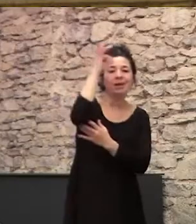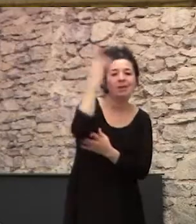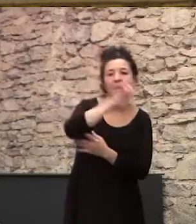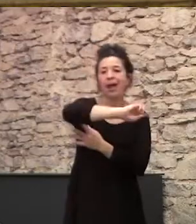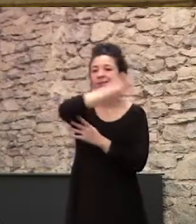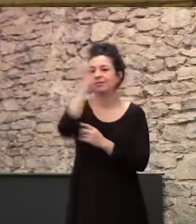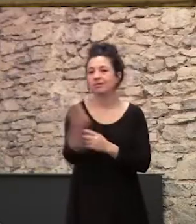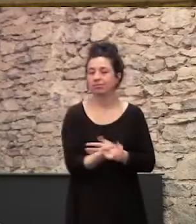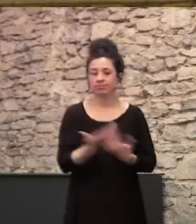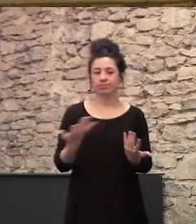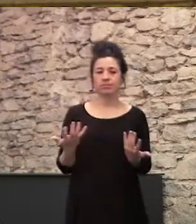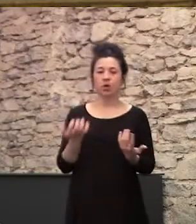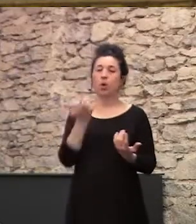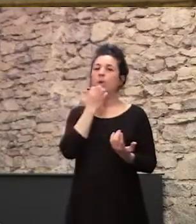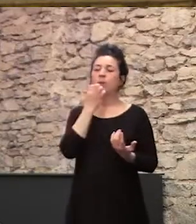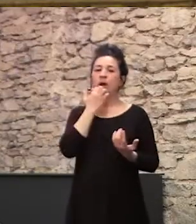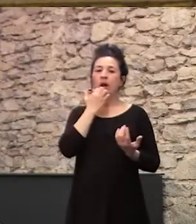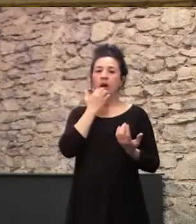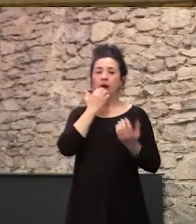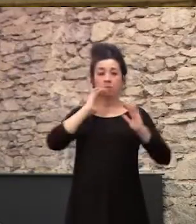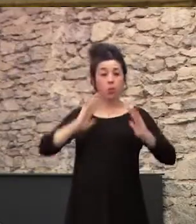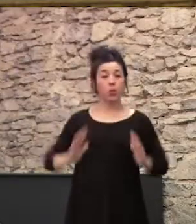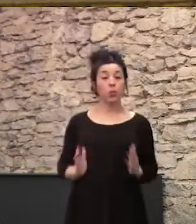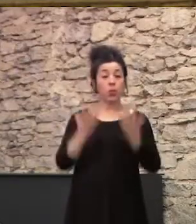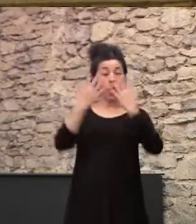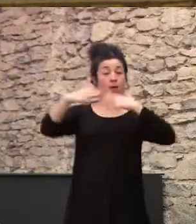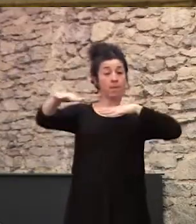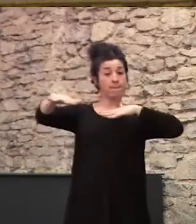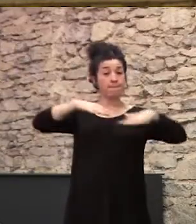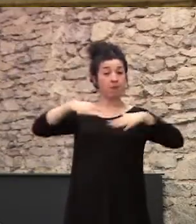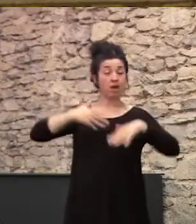asambleatera, ez? Edo adibidez, martxoa sortzeko greba antolatzeko